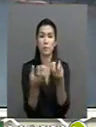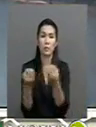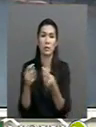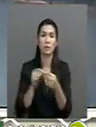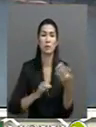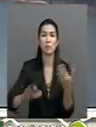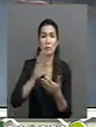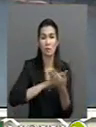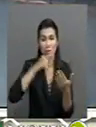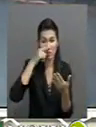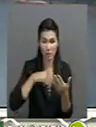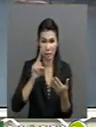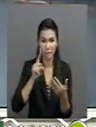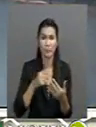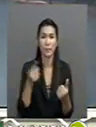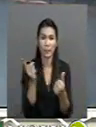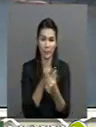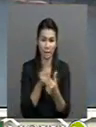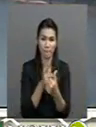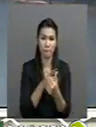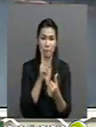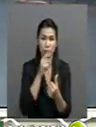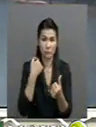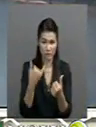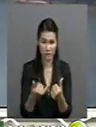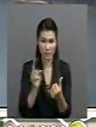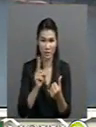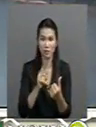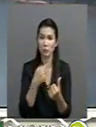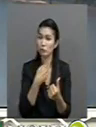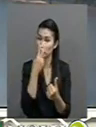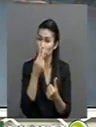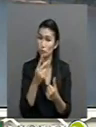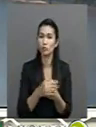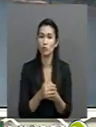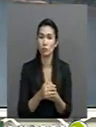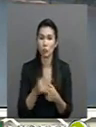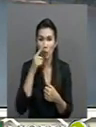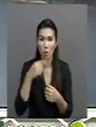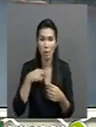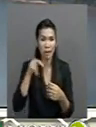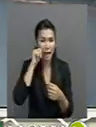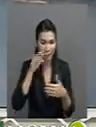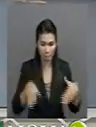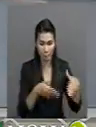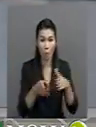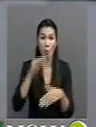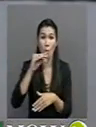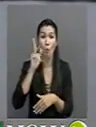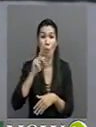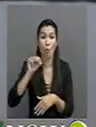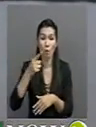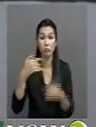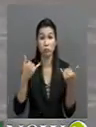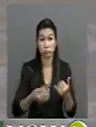ประเทศไทยครับด่านแรกที่จะได้รับผลกระทบจากพายุลูกนี้นะครับต้องจับตาครับเพราะว่าลุ่มน้ำโขงณเวลานี้บริเวณหน